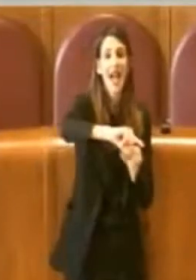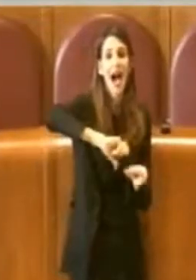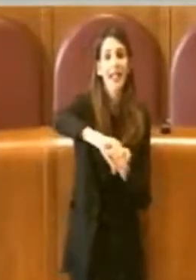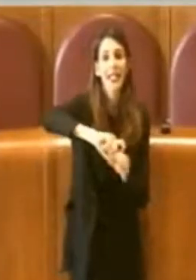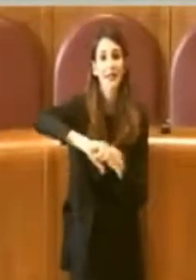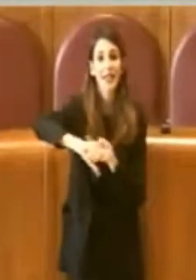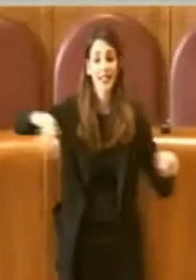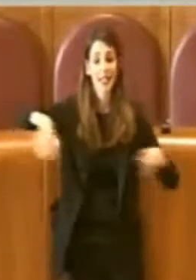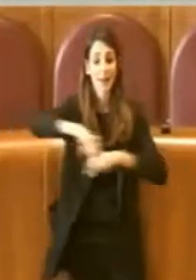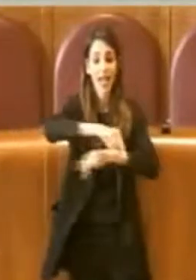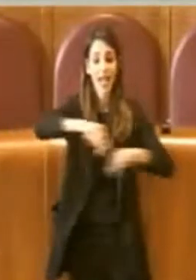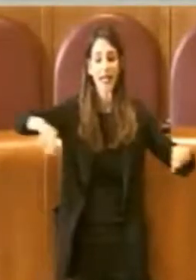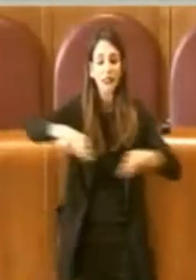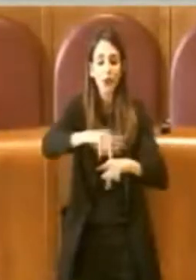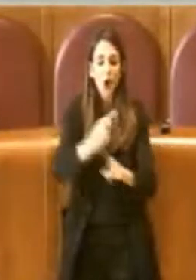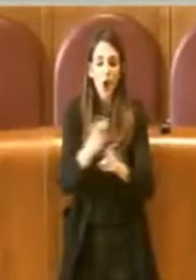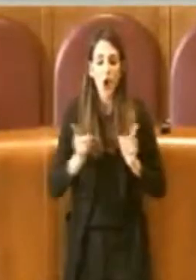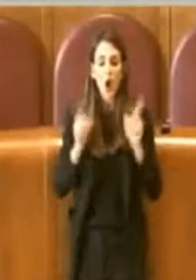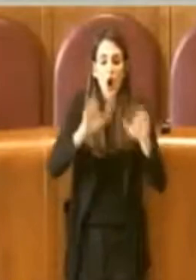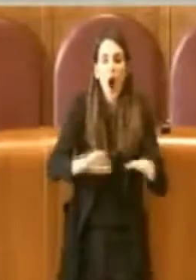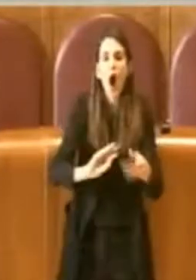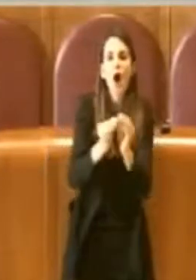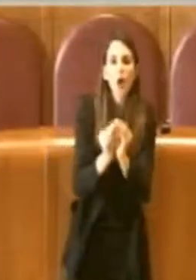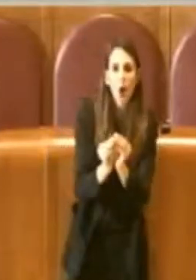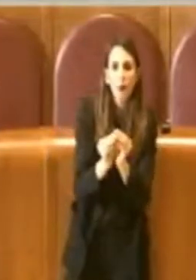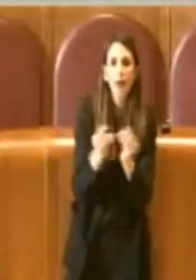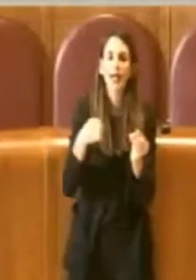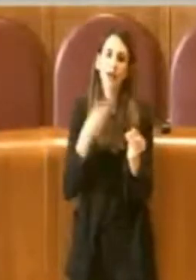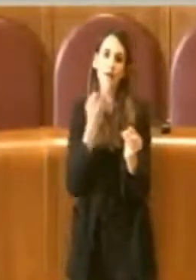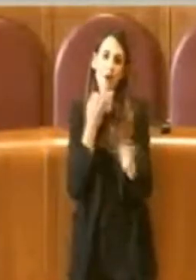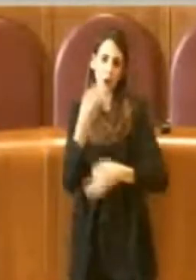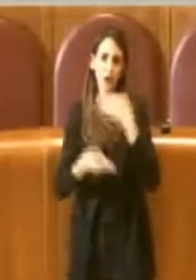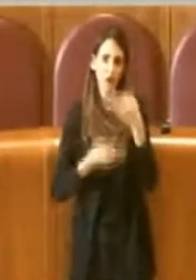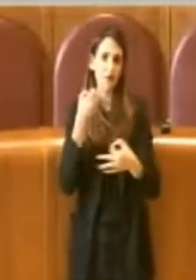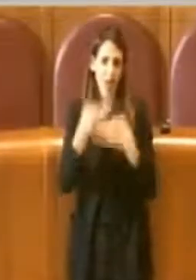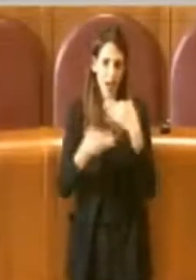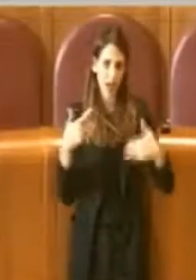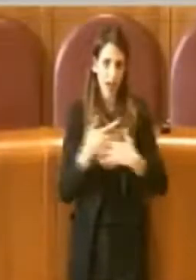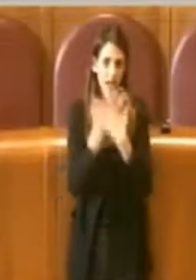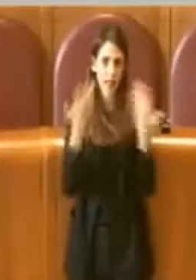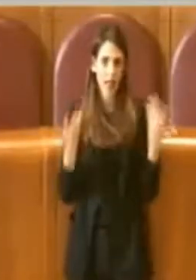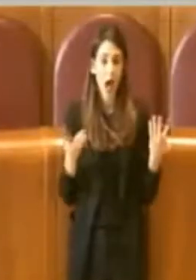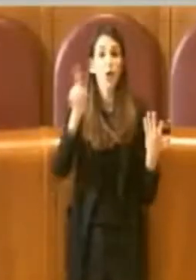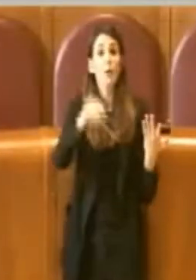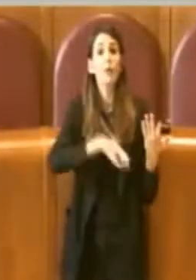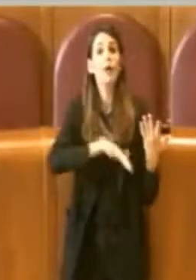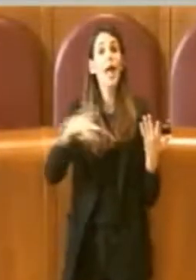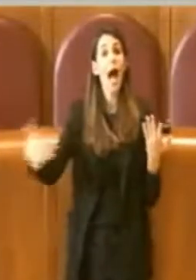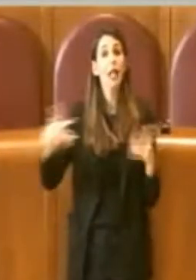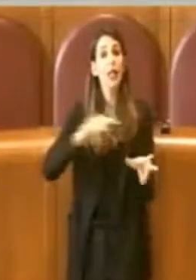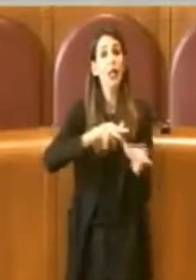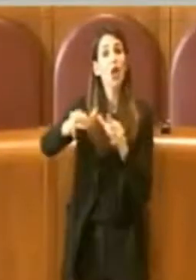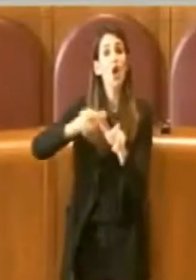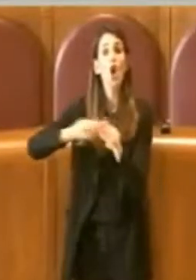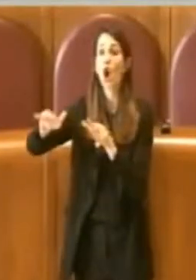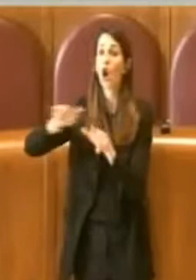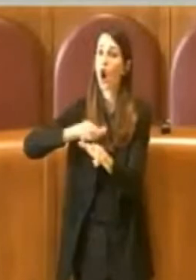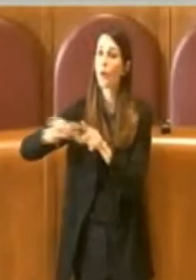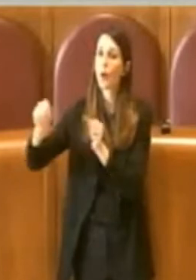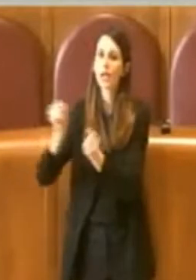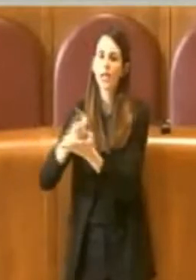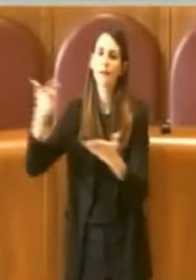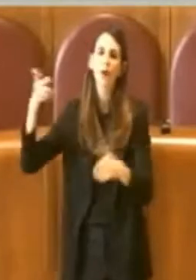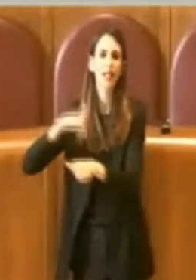grande viabilità sì, su grande viabilità no. È fondamentale anche l'esperienza degli altri comuni. Io questo tema